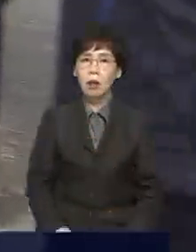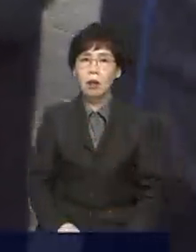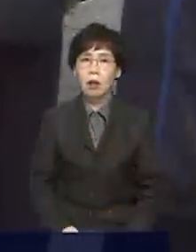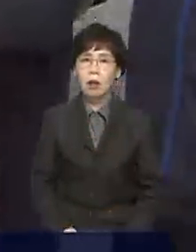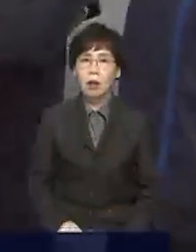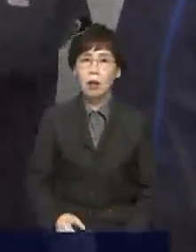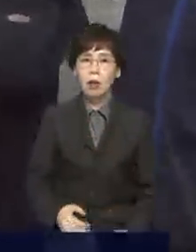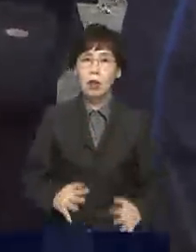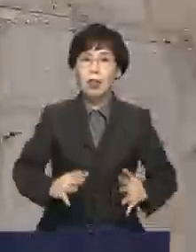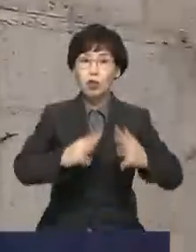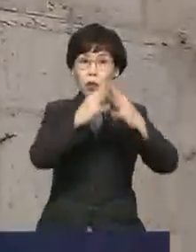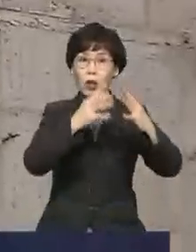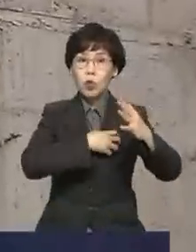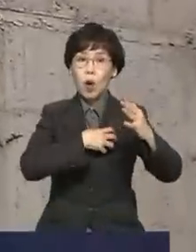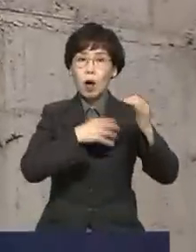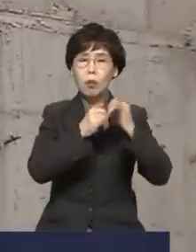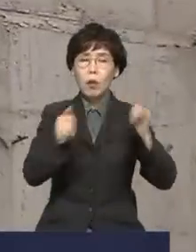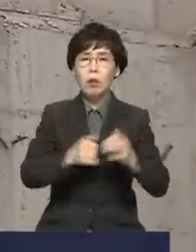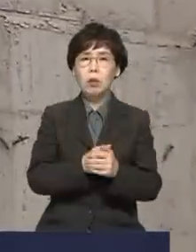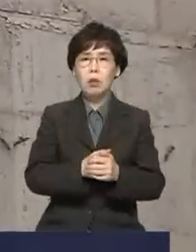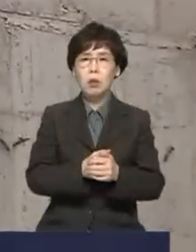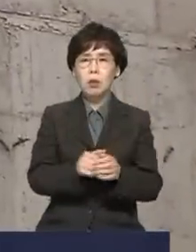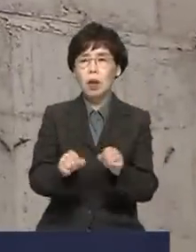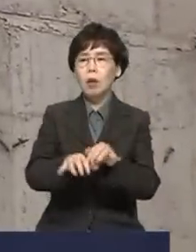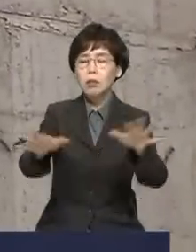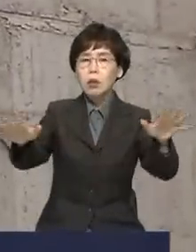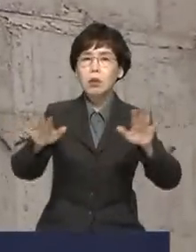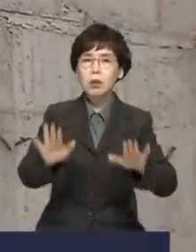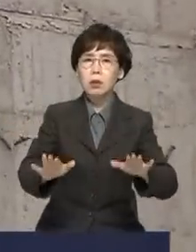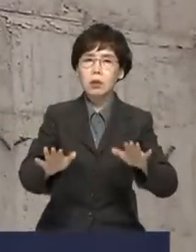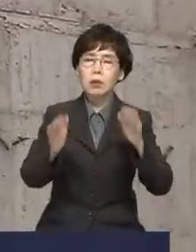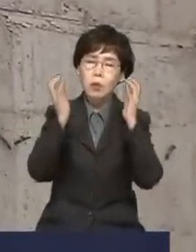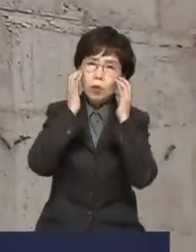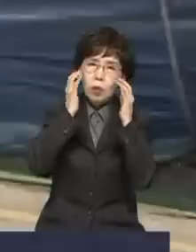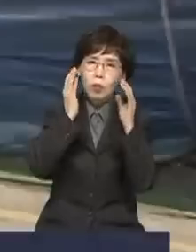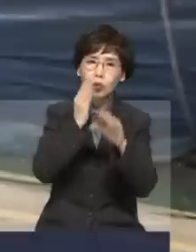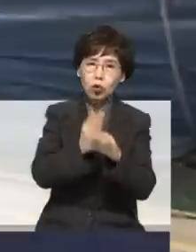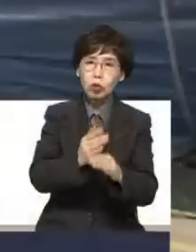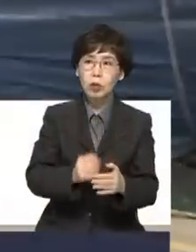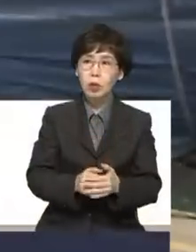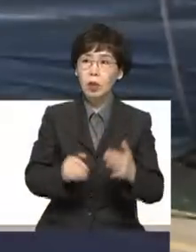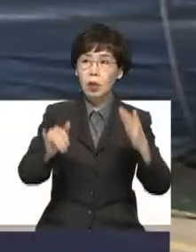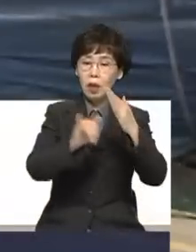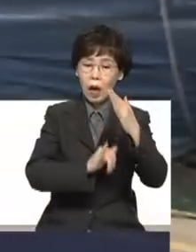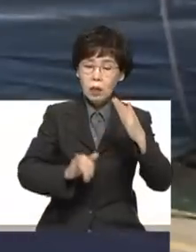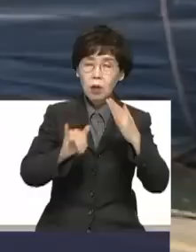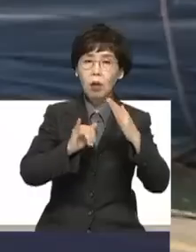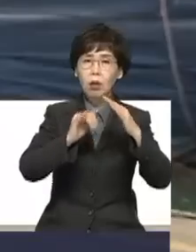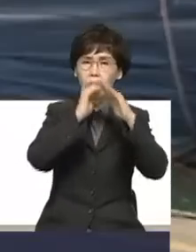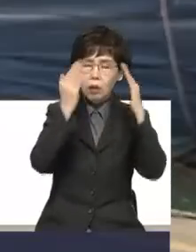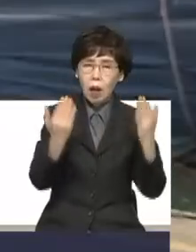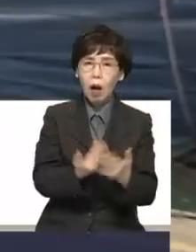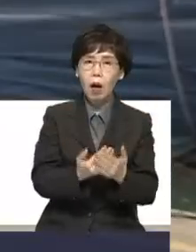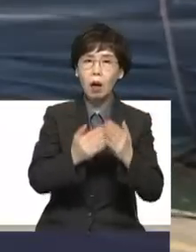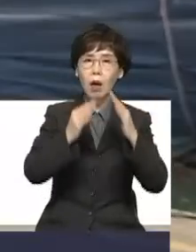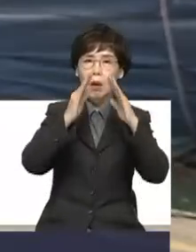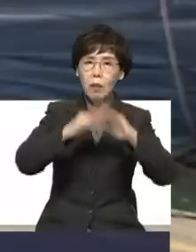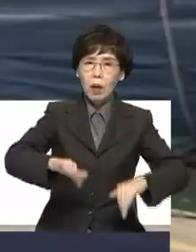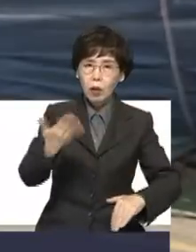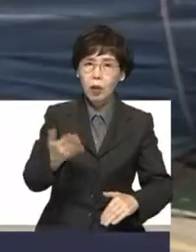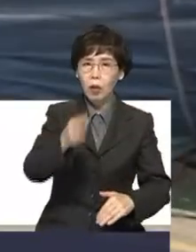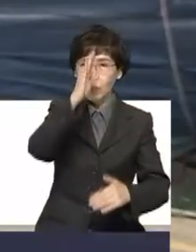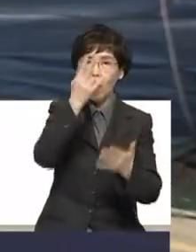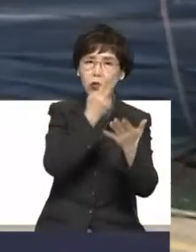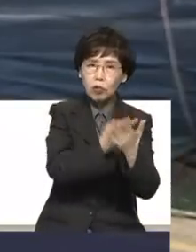주택 조합원들은 고통스럽게 시간만 보낼 뿐입니다. 가정 파괴되고 몸져 눕고 화병으로